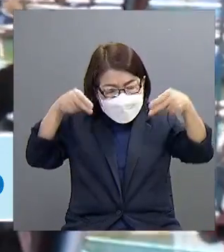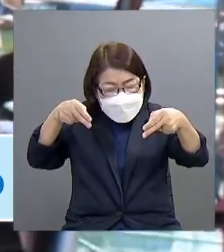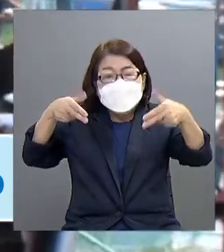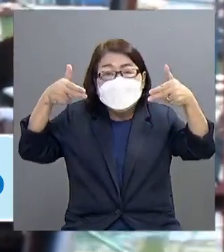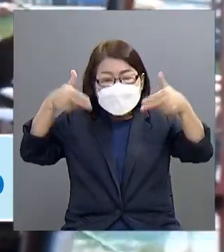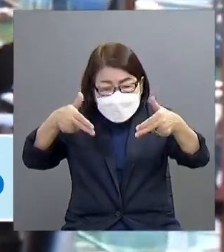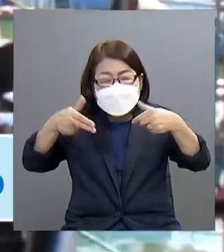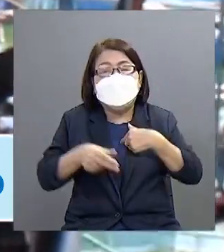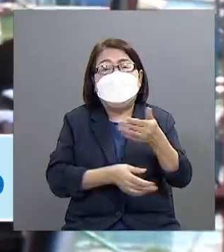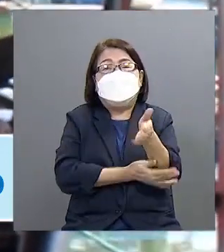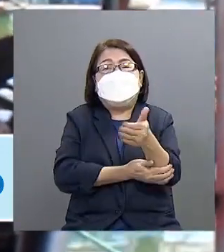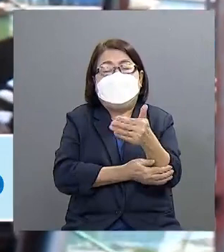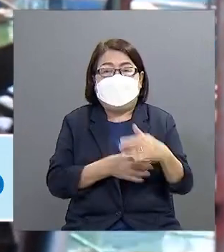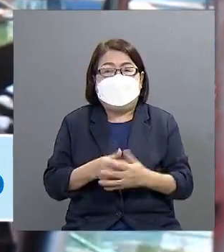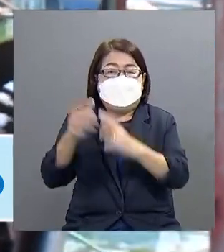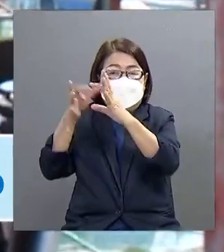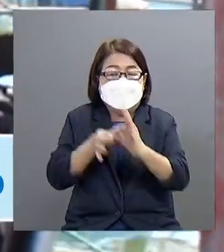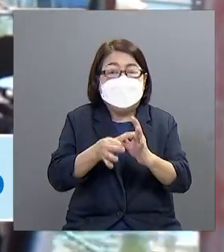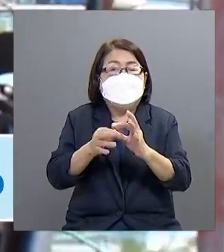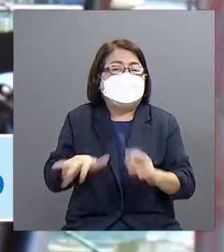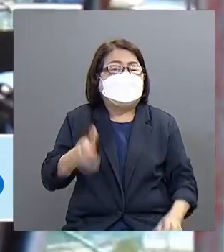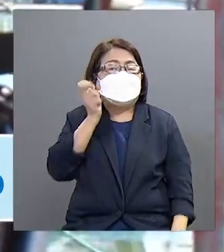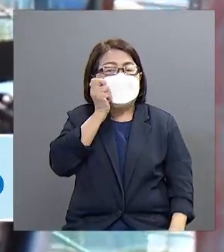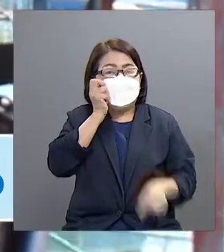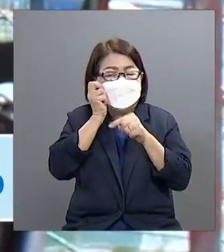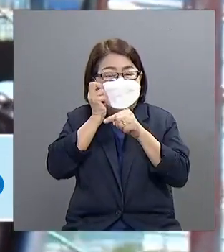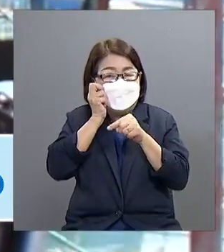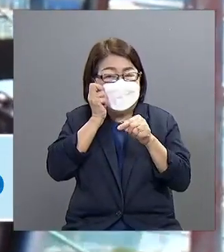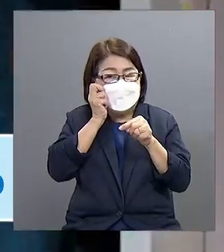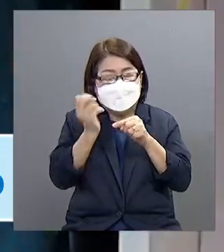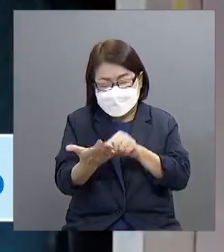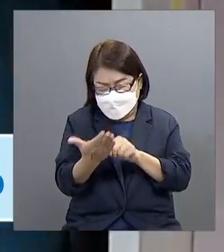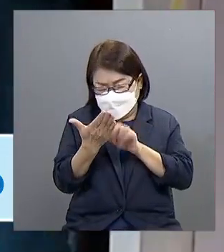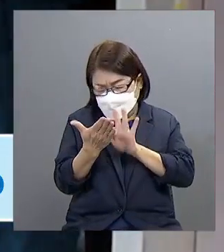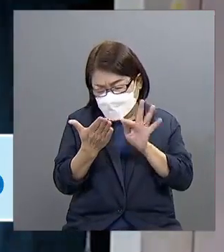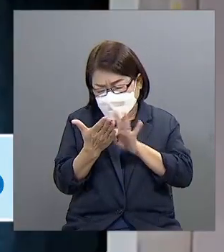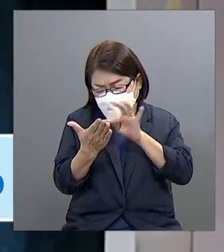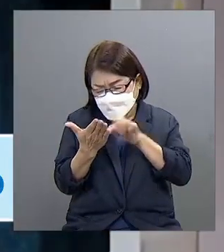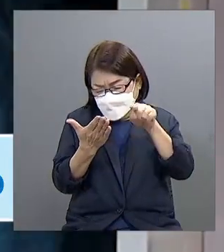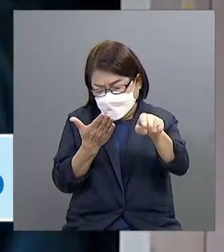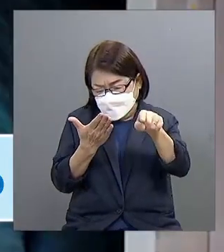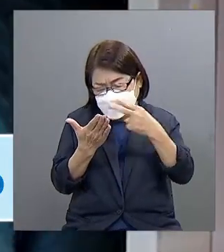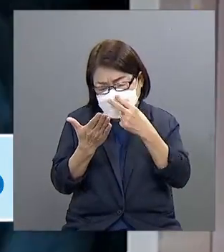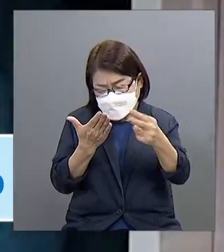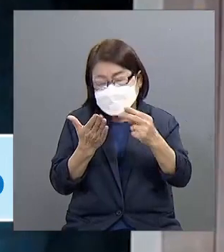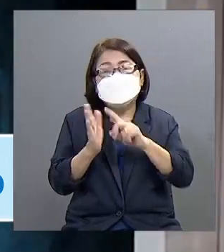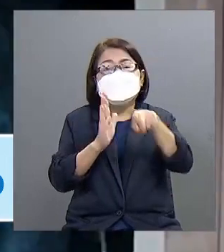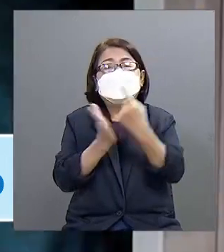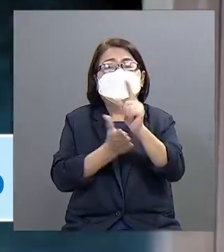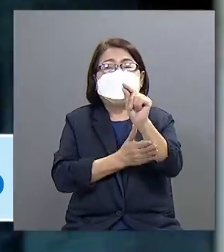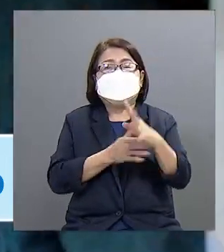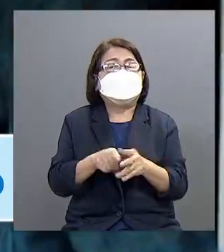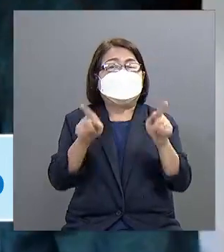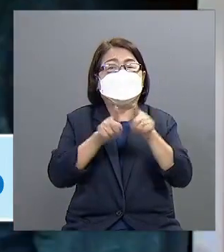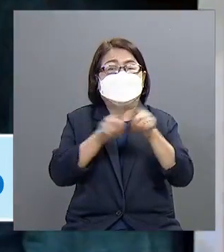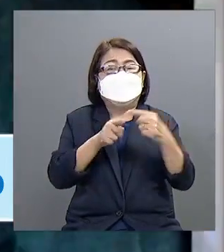ขาบอกว่าเชื่อมต่อกับโทรศัพท์มือถือเลยนะคือดูได้ออนไทม์แบบเรียลไทม์เลยตลอด24ชั่วโมงนะครับควบคู่ไปกับการติดตั้งปั๊มออกซิเจนด้วยเพื่อเพิ่มอ